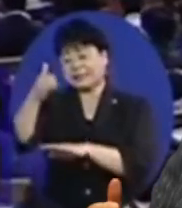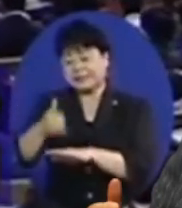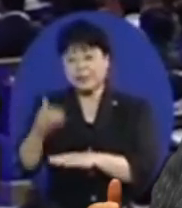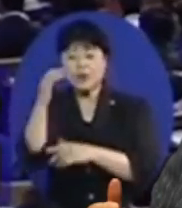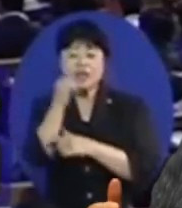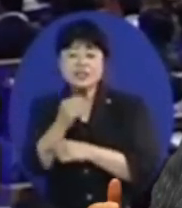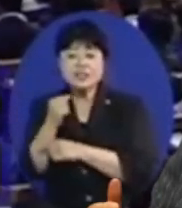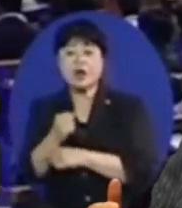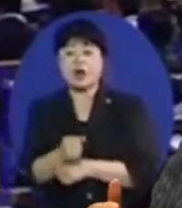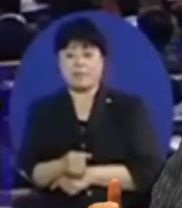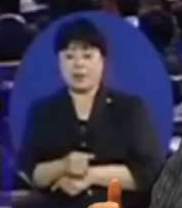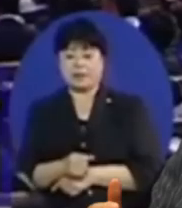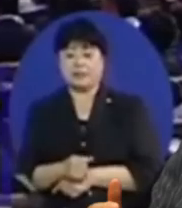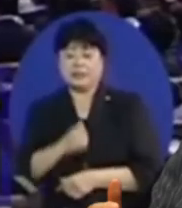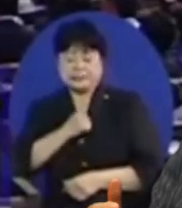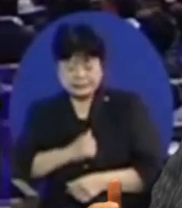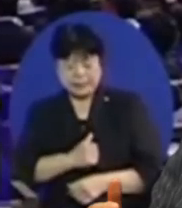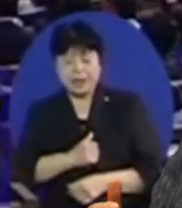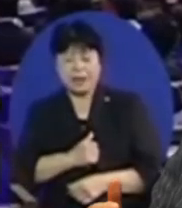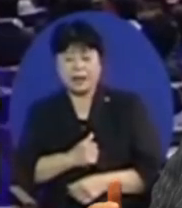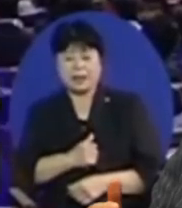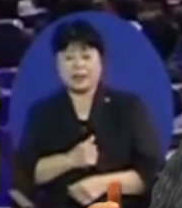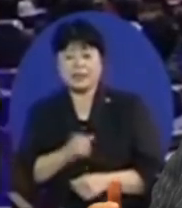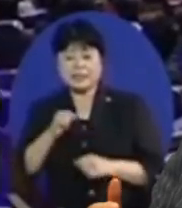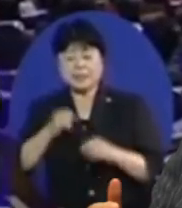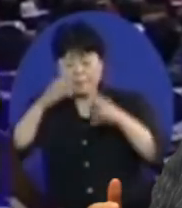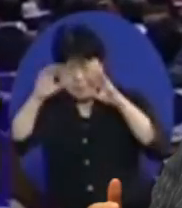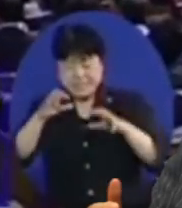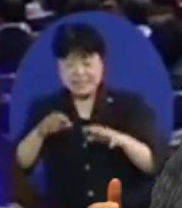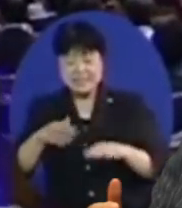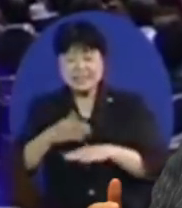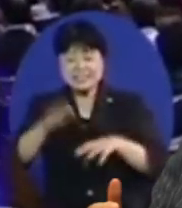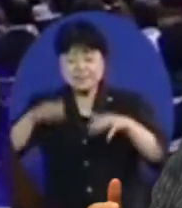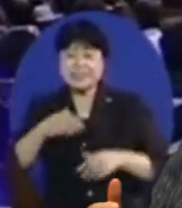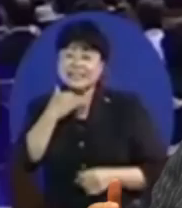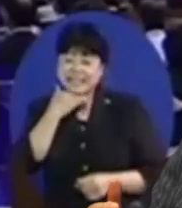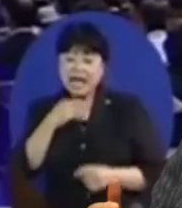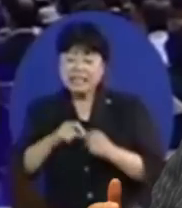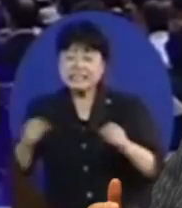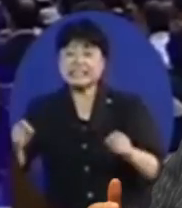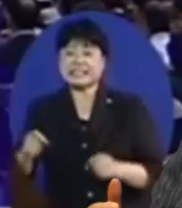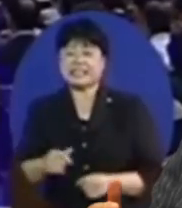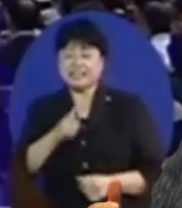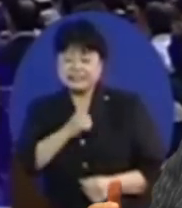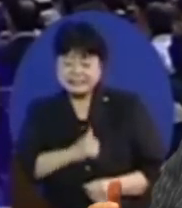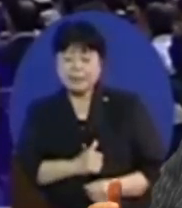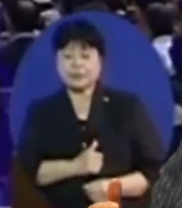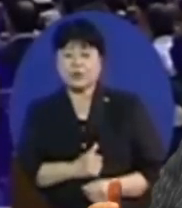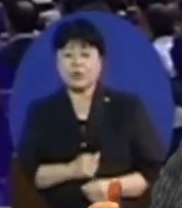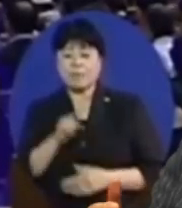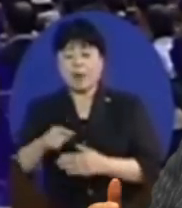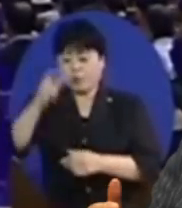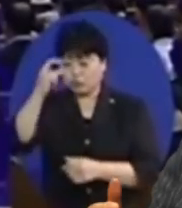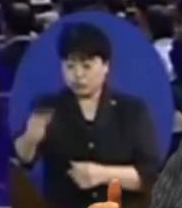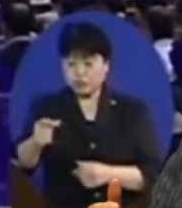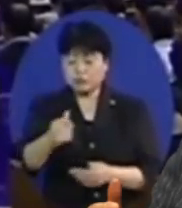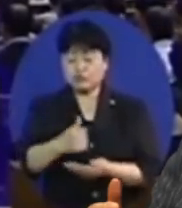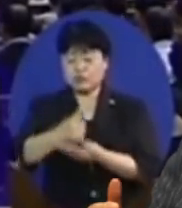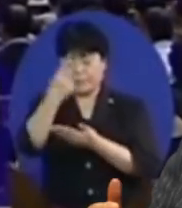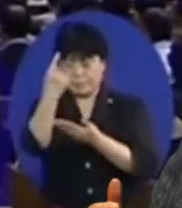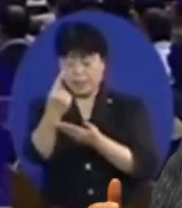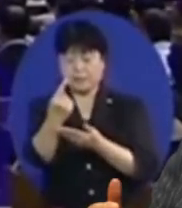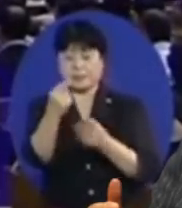열매를 바라고 길이 참아 이른 비와 늦은 비를 기다리나니 너희도 길이 참고 마음을 굳건하게 하라. 주의 강림이